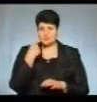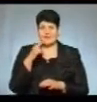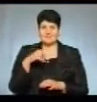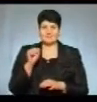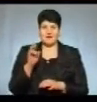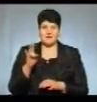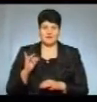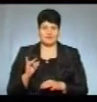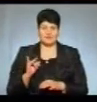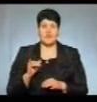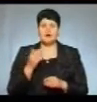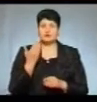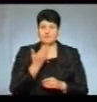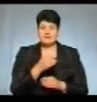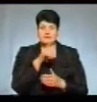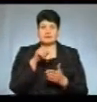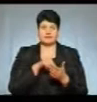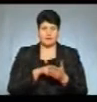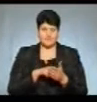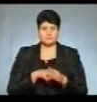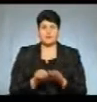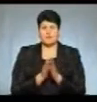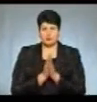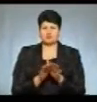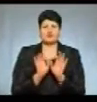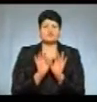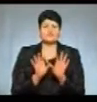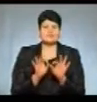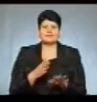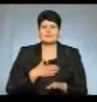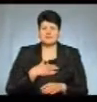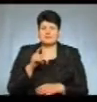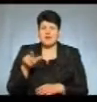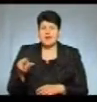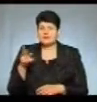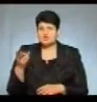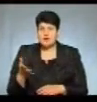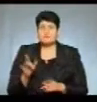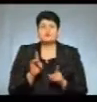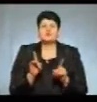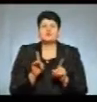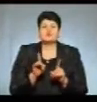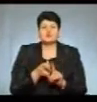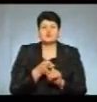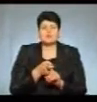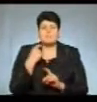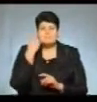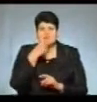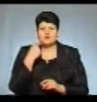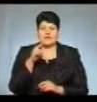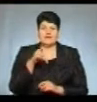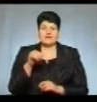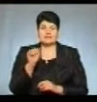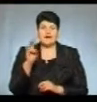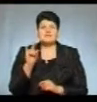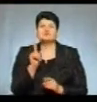А до вас перше питання, попрошу роз'яснити нашим глядачам чітко, взагалі, що стосується персональних даних, що